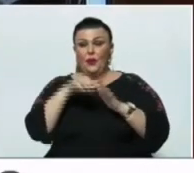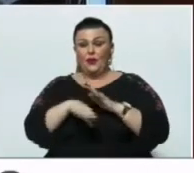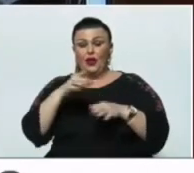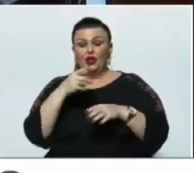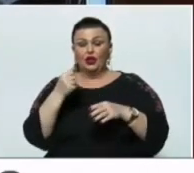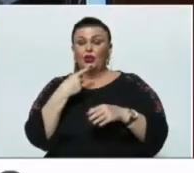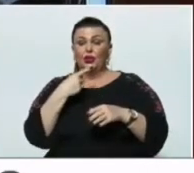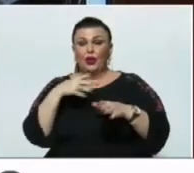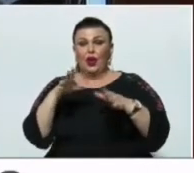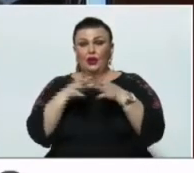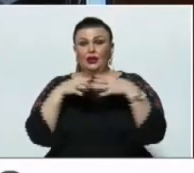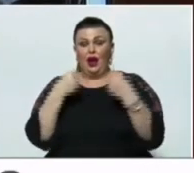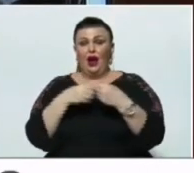ailəyə